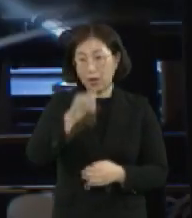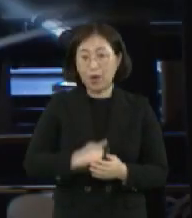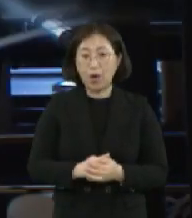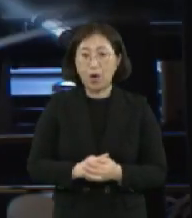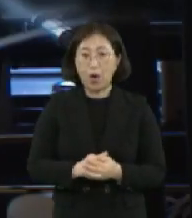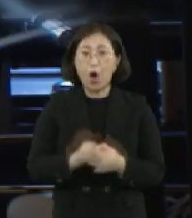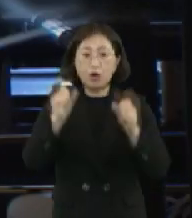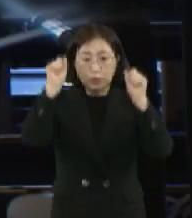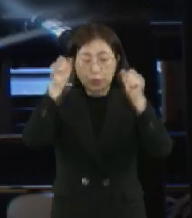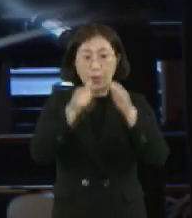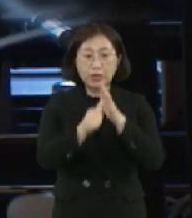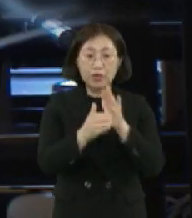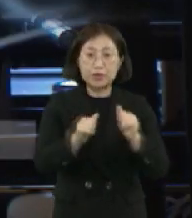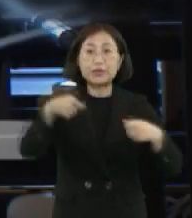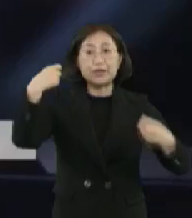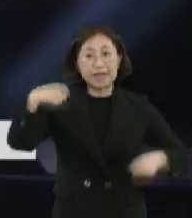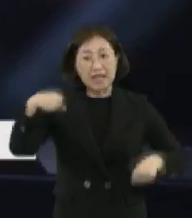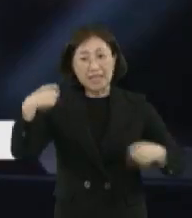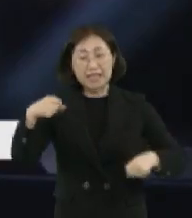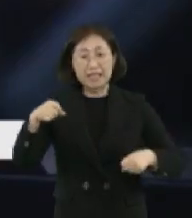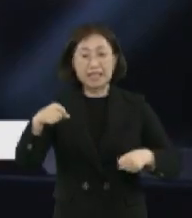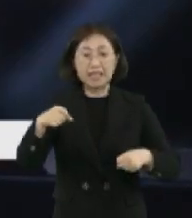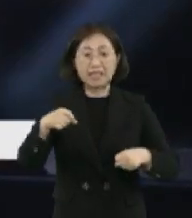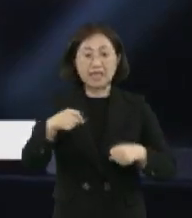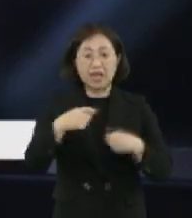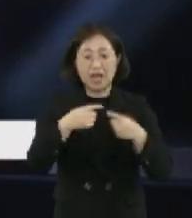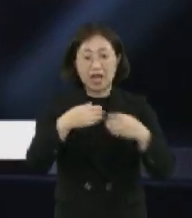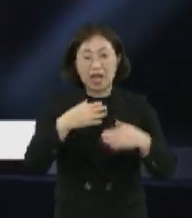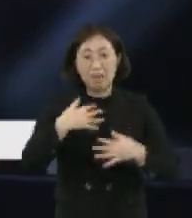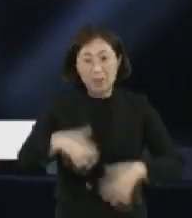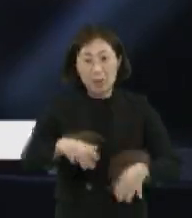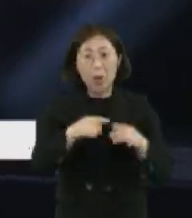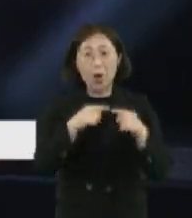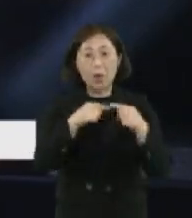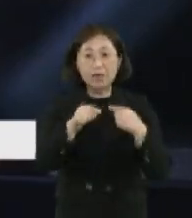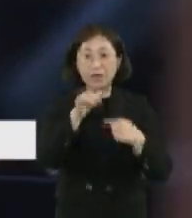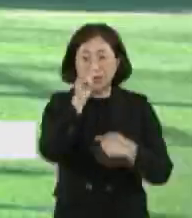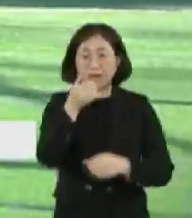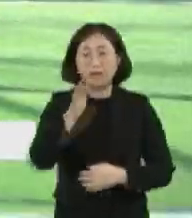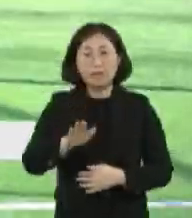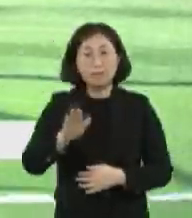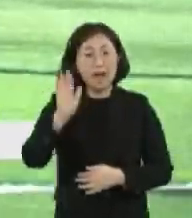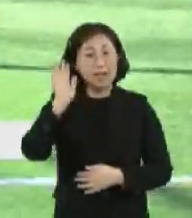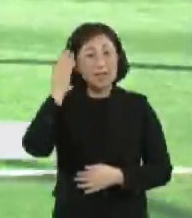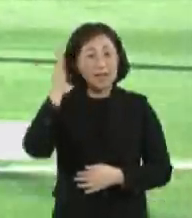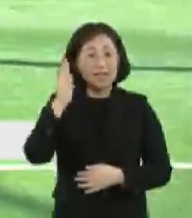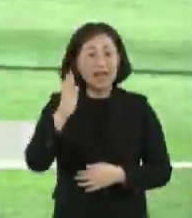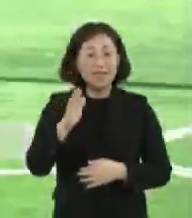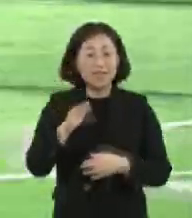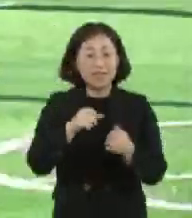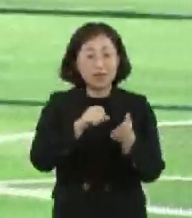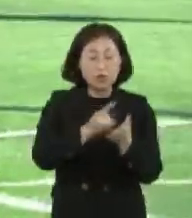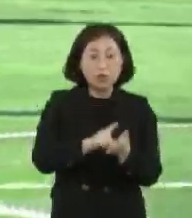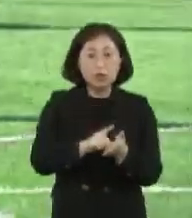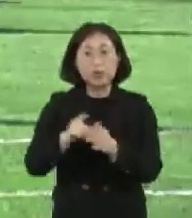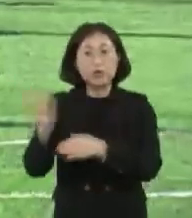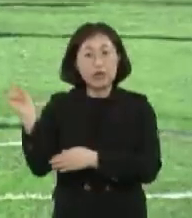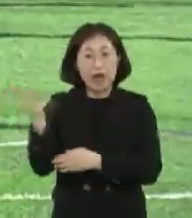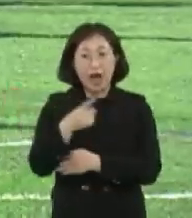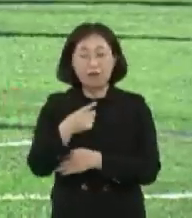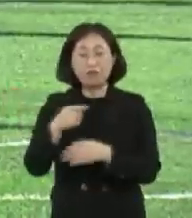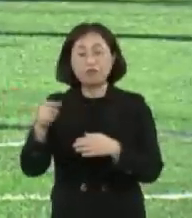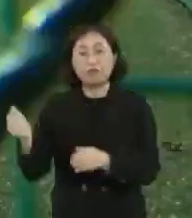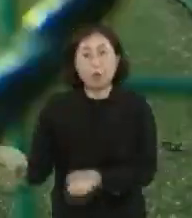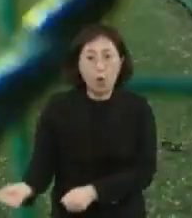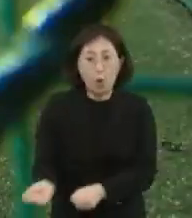주로 운동선수나 댄서들이 피로골절 부상을 당했지만 최근에는 축구나 야구, 골프 등 야외